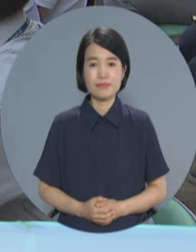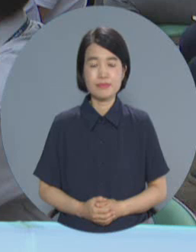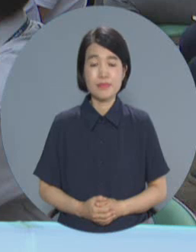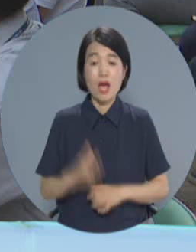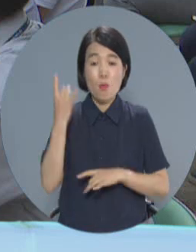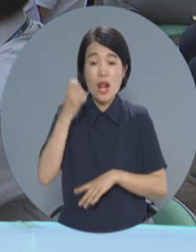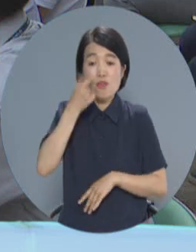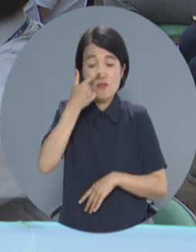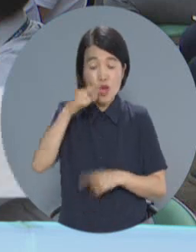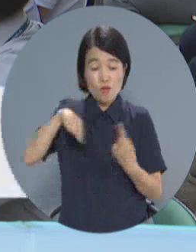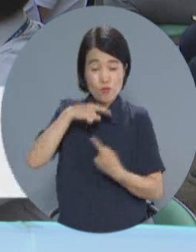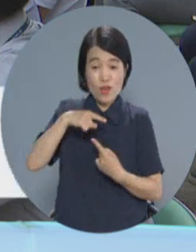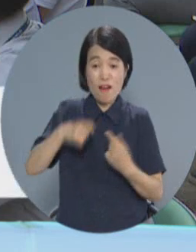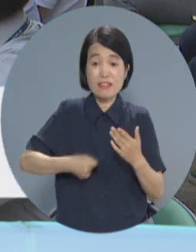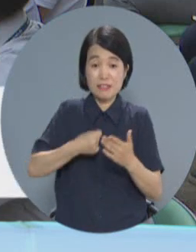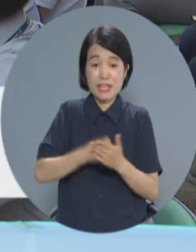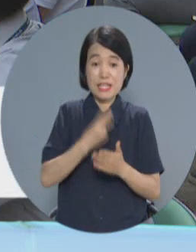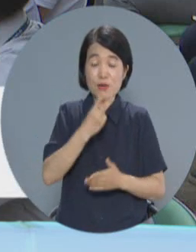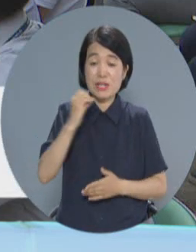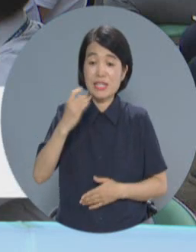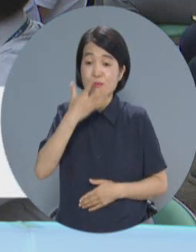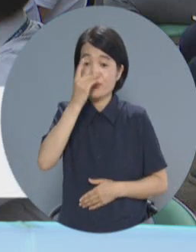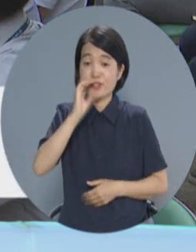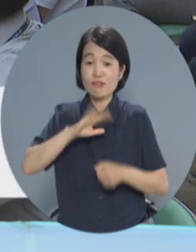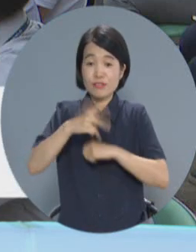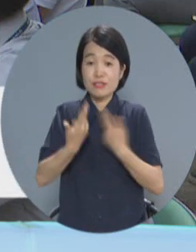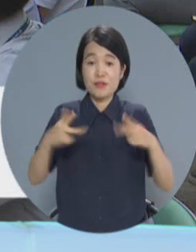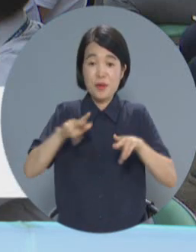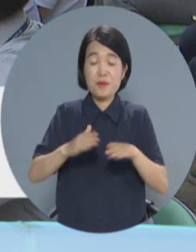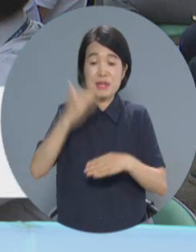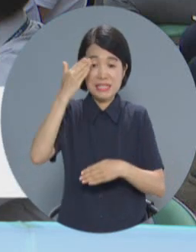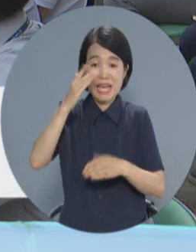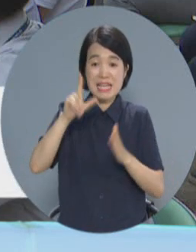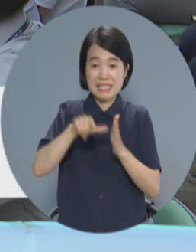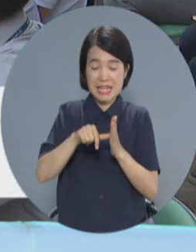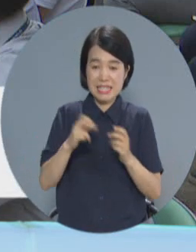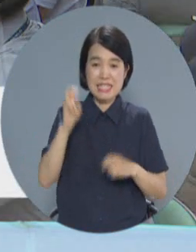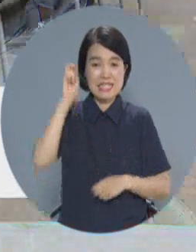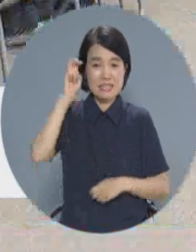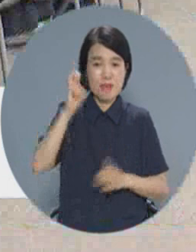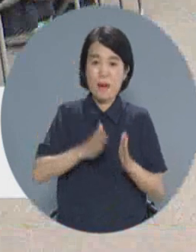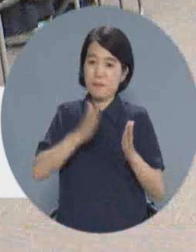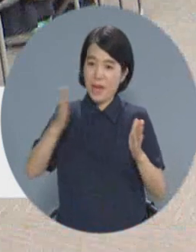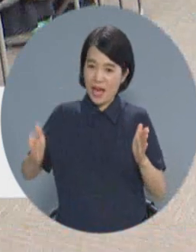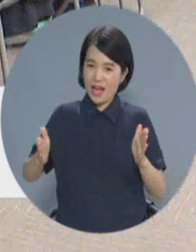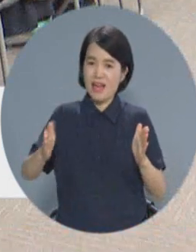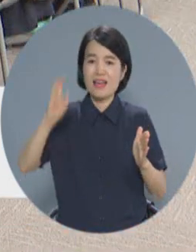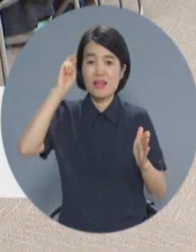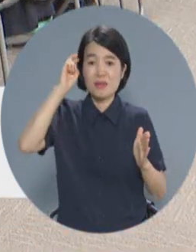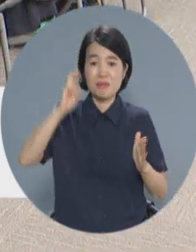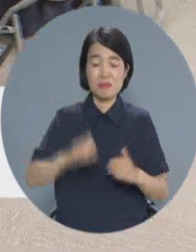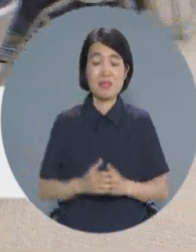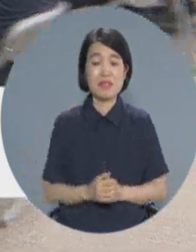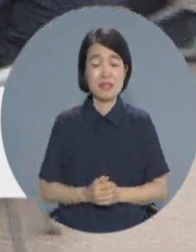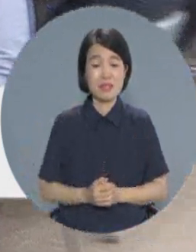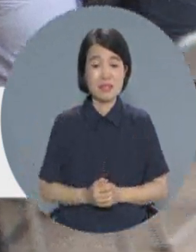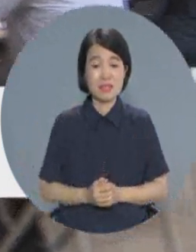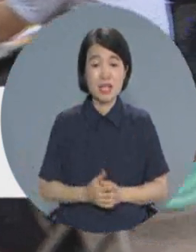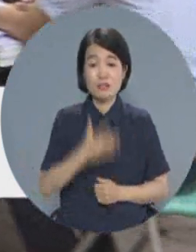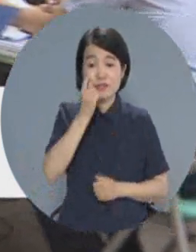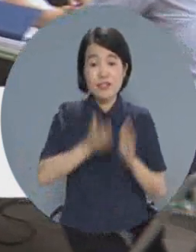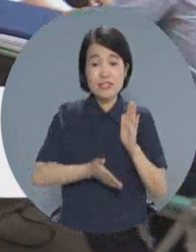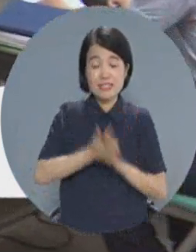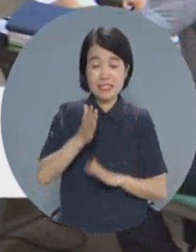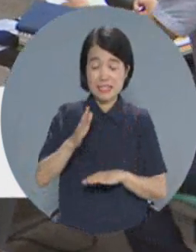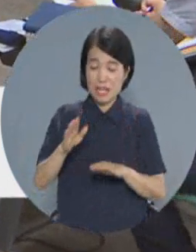당초 6개월로 예정돼 있던 2023 순천만 국제 정원 박람회 개최 기간이 20여일가량 늘어날 것으로 보입니다.